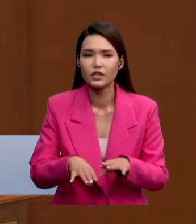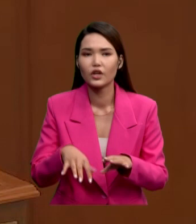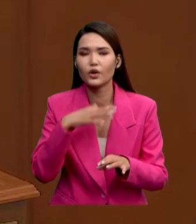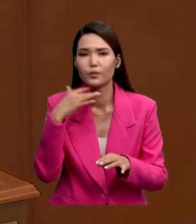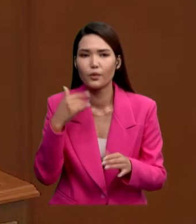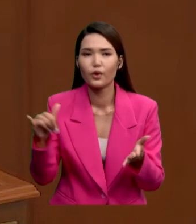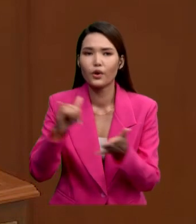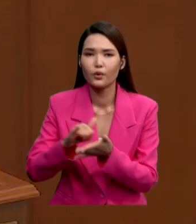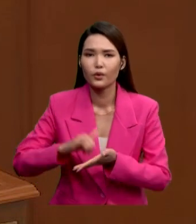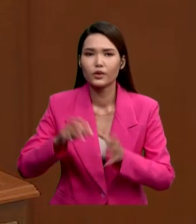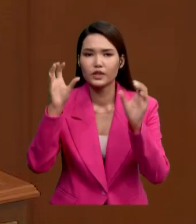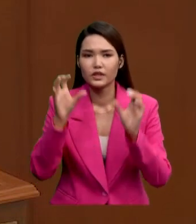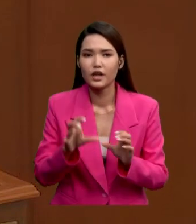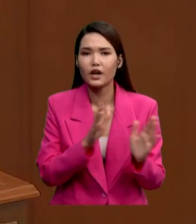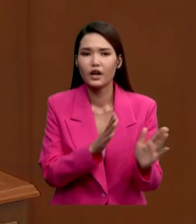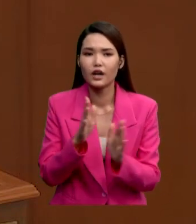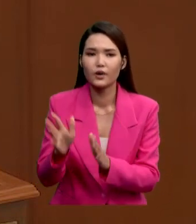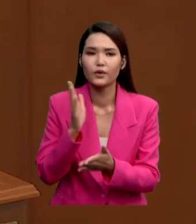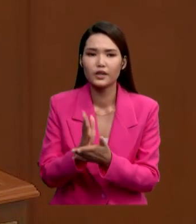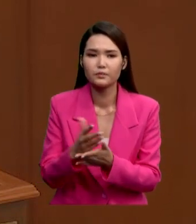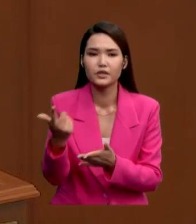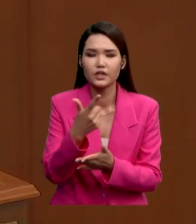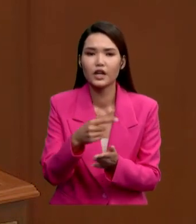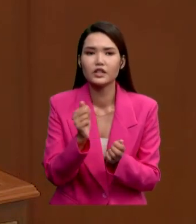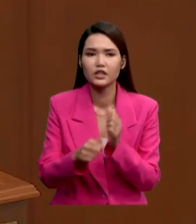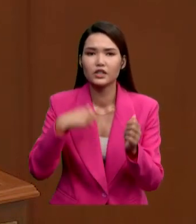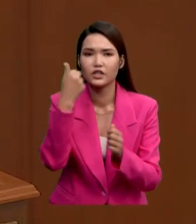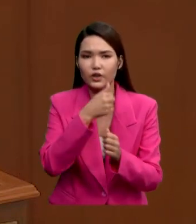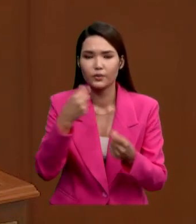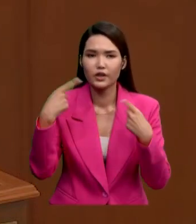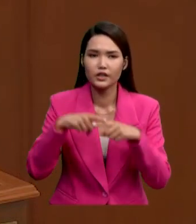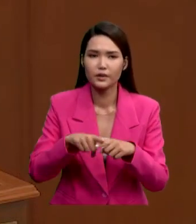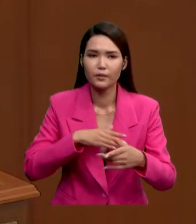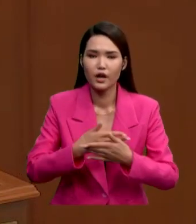установленном Конституции порядке в рамках ежегодного тематического отчета.